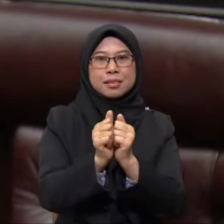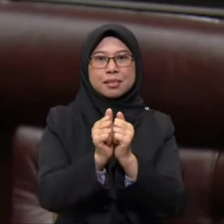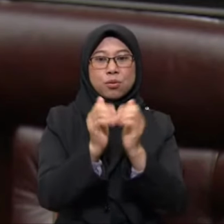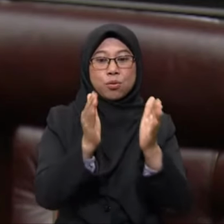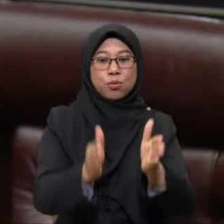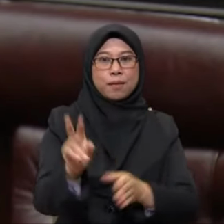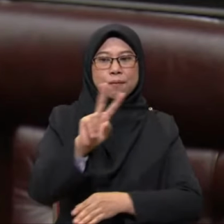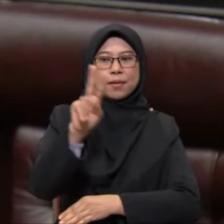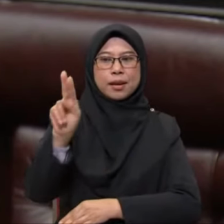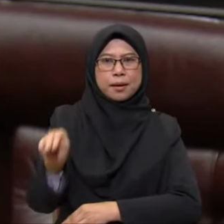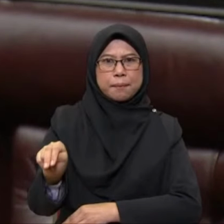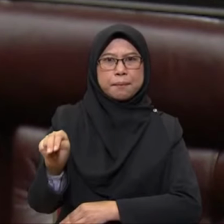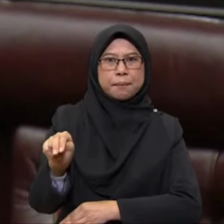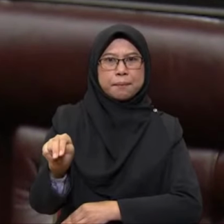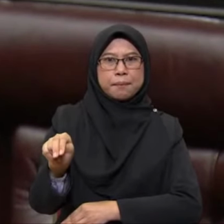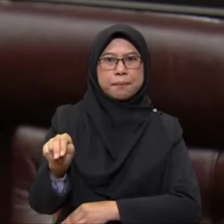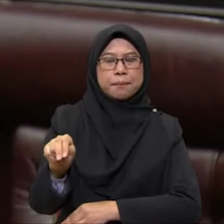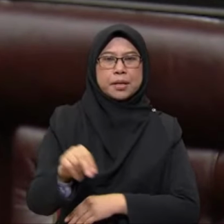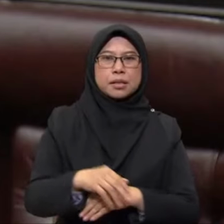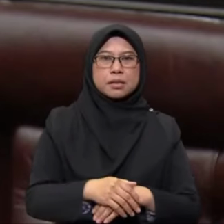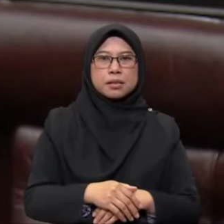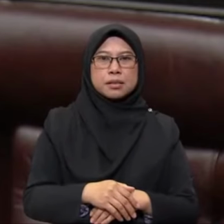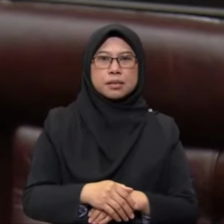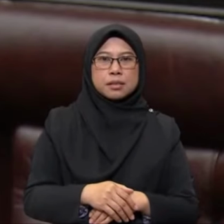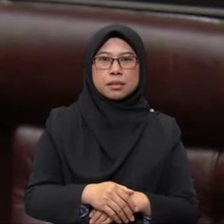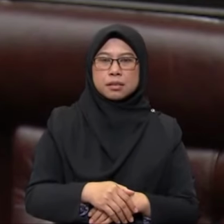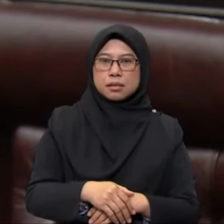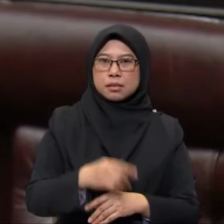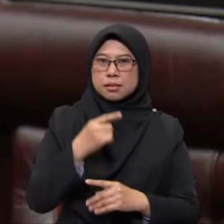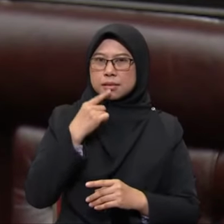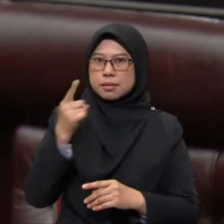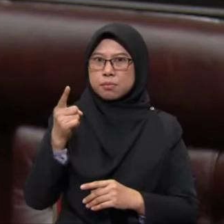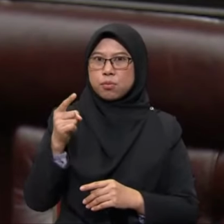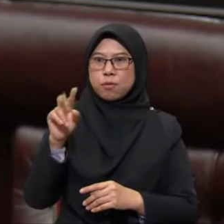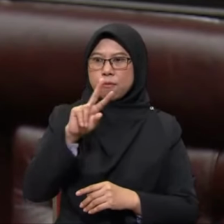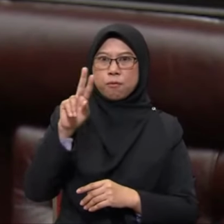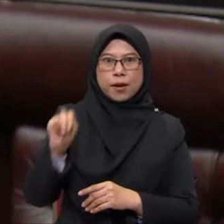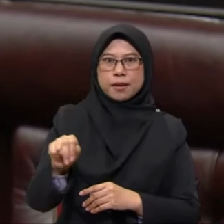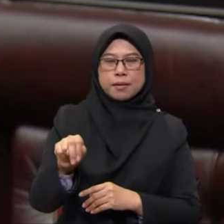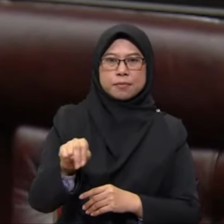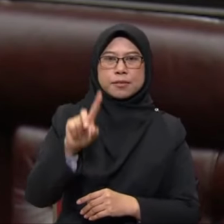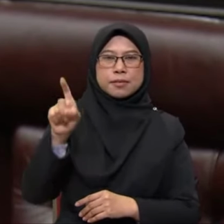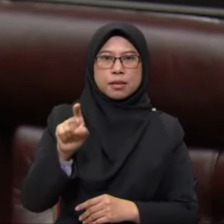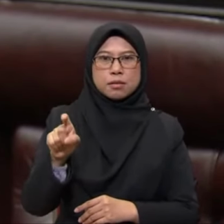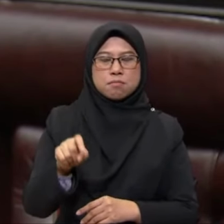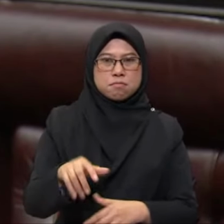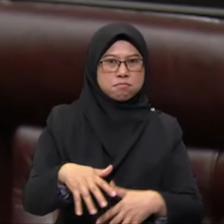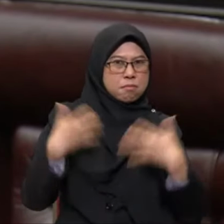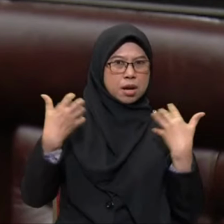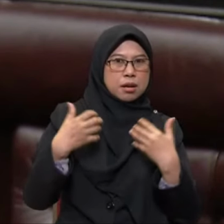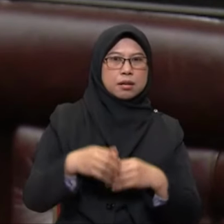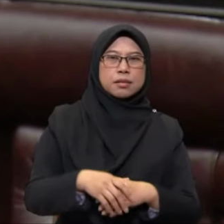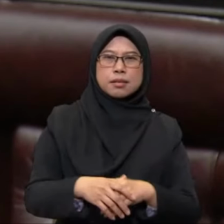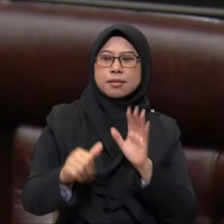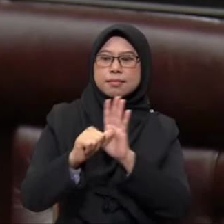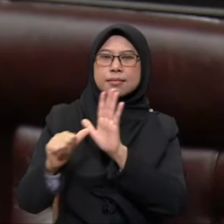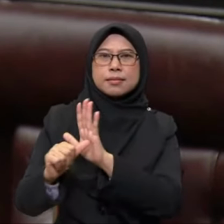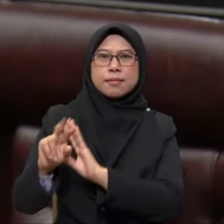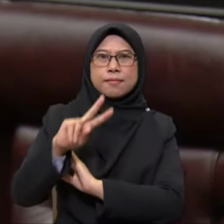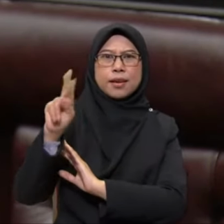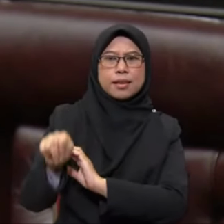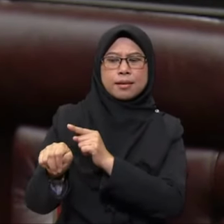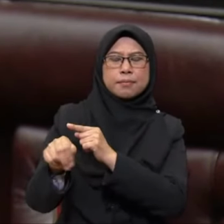Vietnam, kita sentuh sikit soal negara mereka, mereka akan marah, melompat dan marah. Sikit kita kritik soal